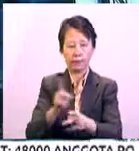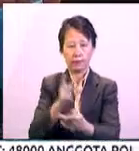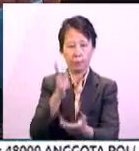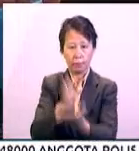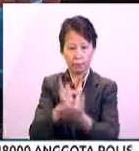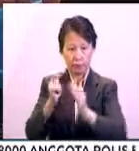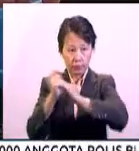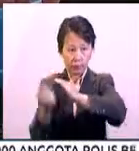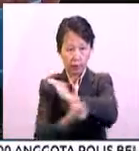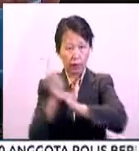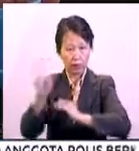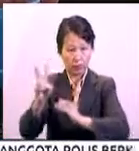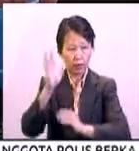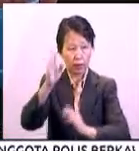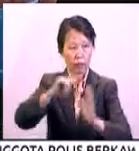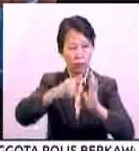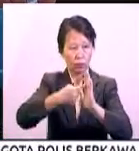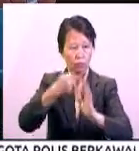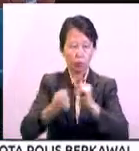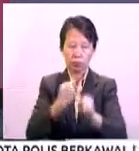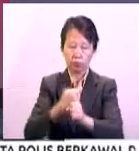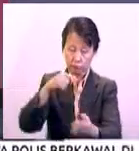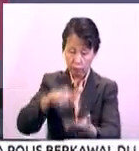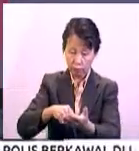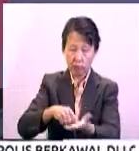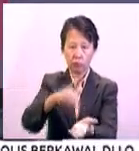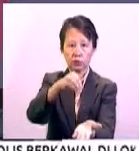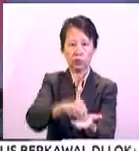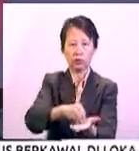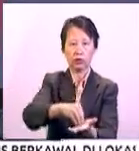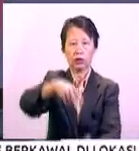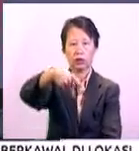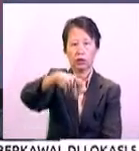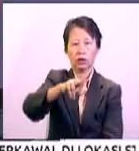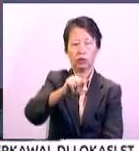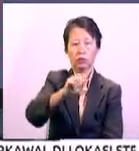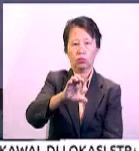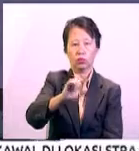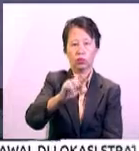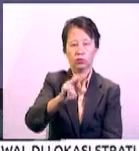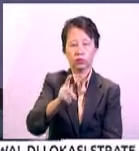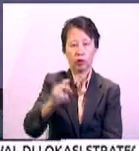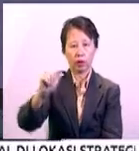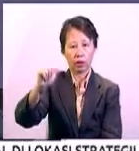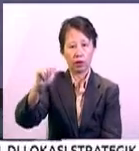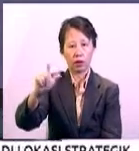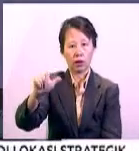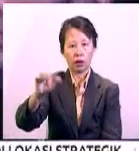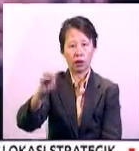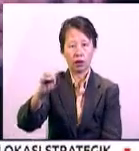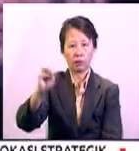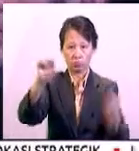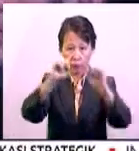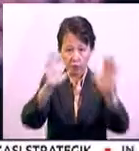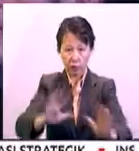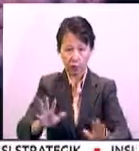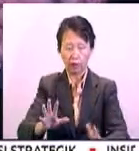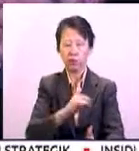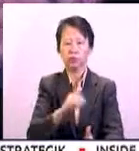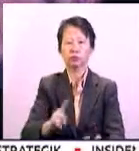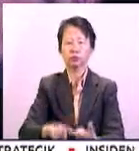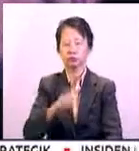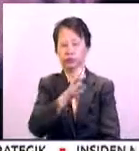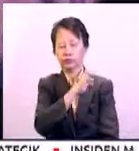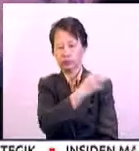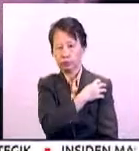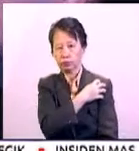Fasa Kedua yang dijangka bermula tahun ini bertempat di Puncak Alam Shah Alam. Sementara itu, Presiden dan Ketua Pegawai Eksekutif Eco